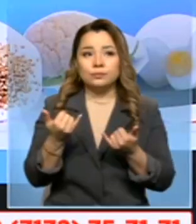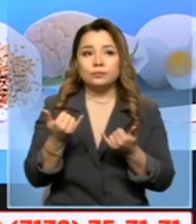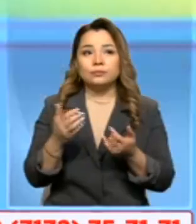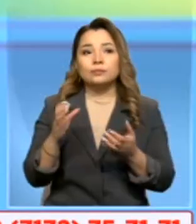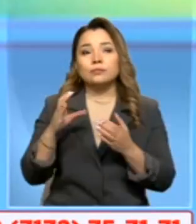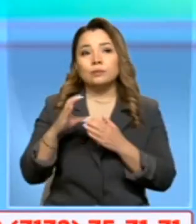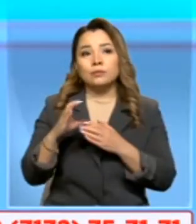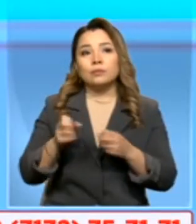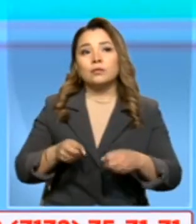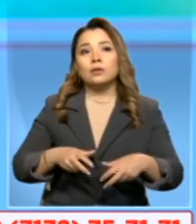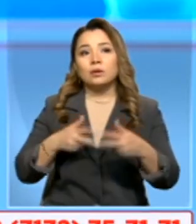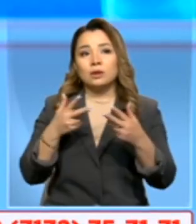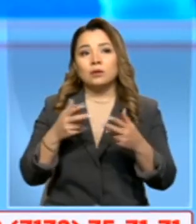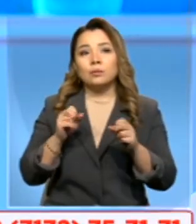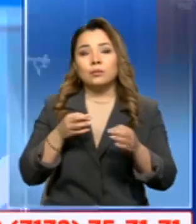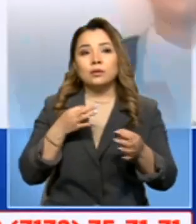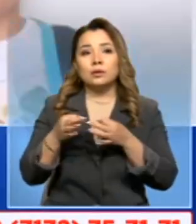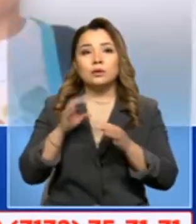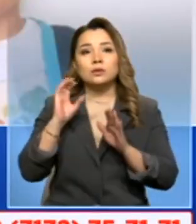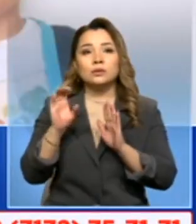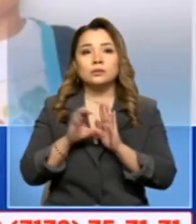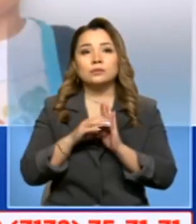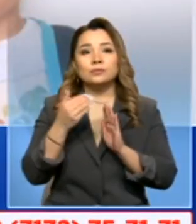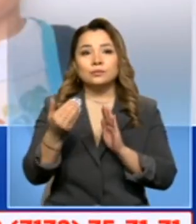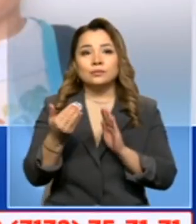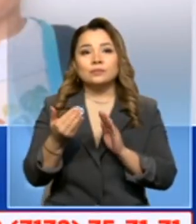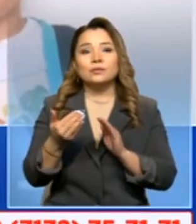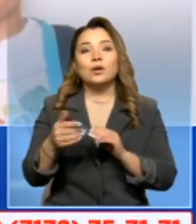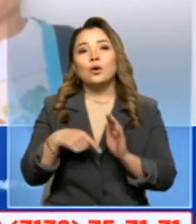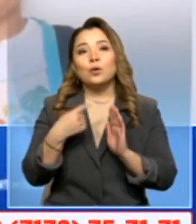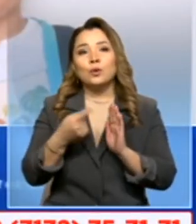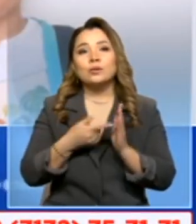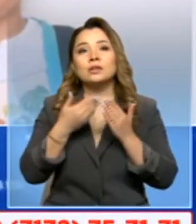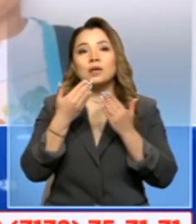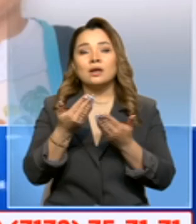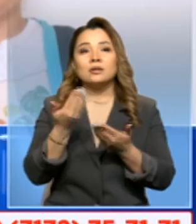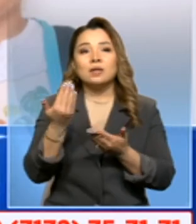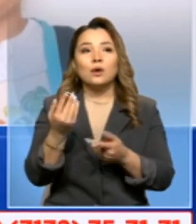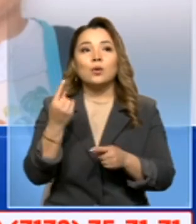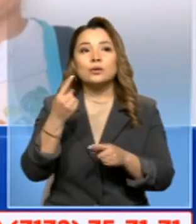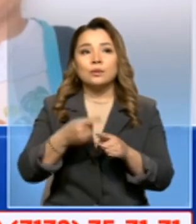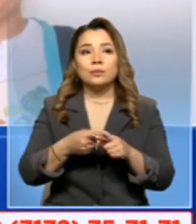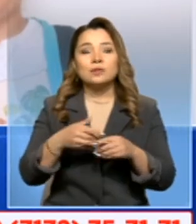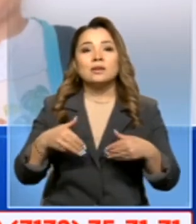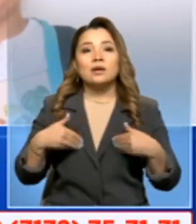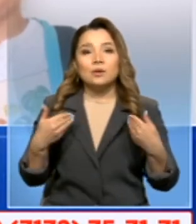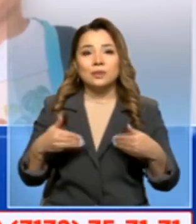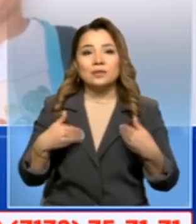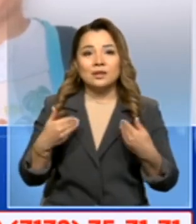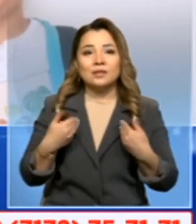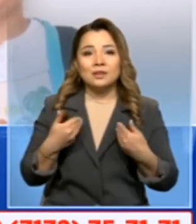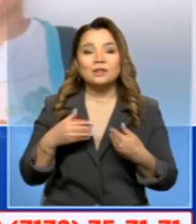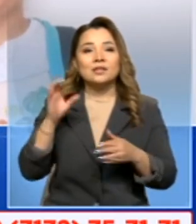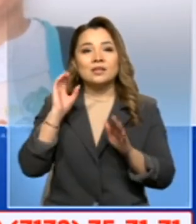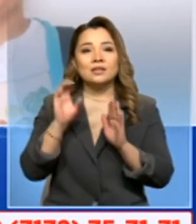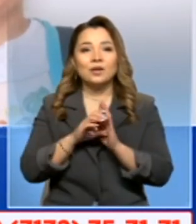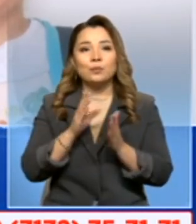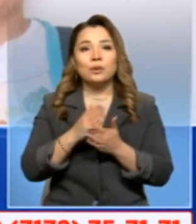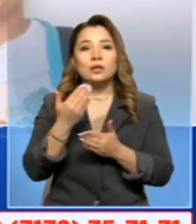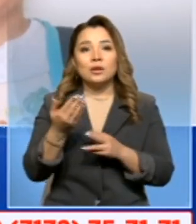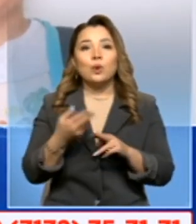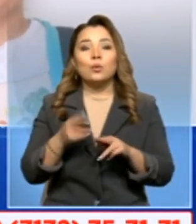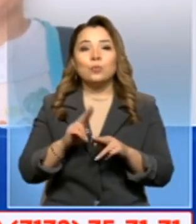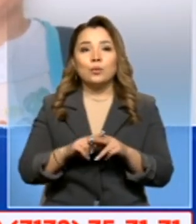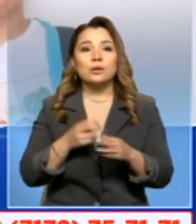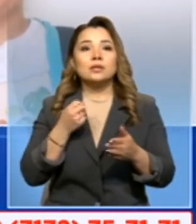Оразгүлмен байланысымыз орнаған секілді. Өзінен де тағы сұрап білейік қосымша, Оразгүл. Я тыңдап тұрмын. Сіз бұған